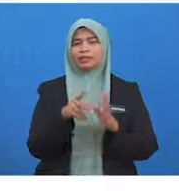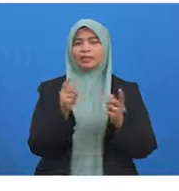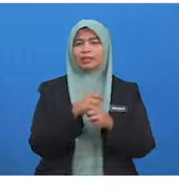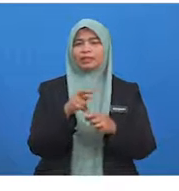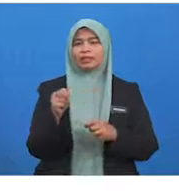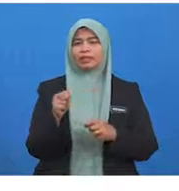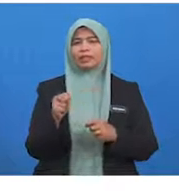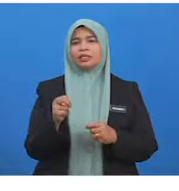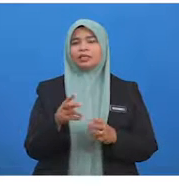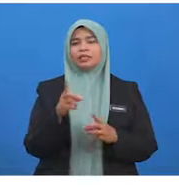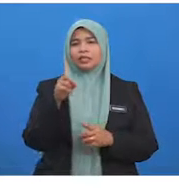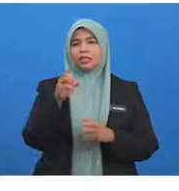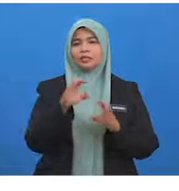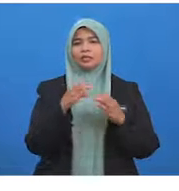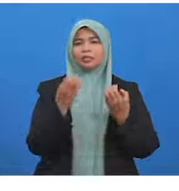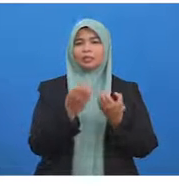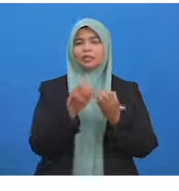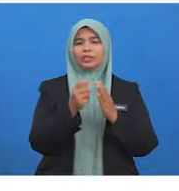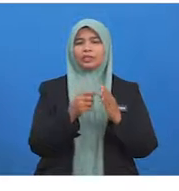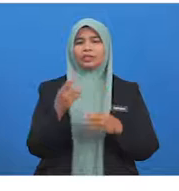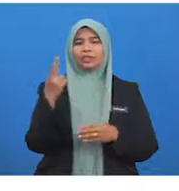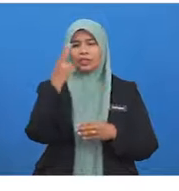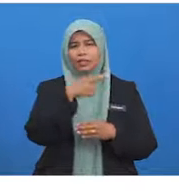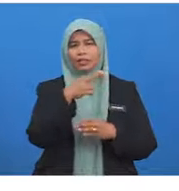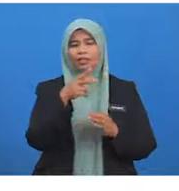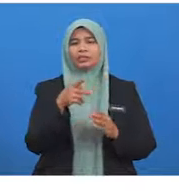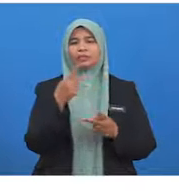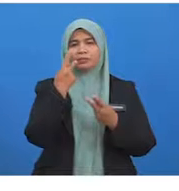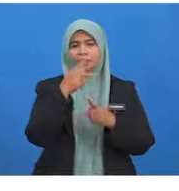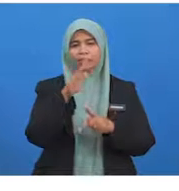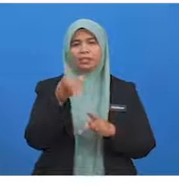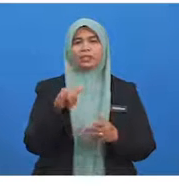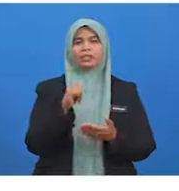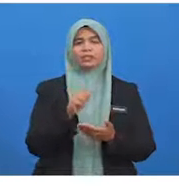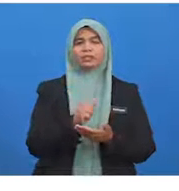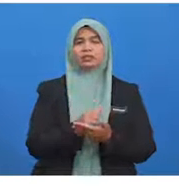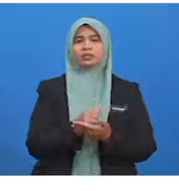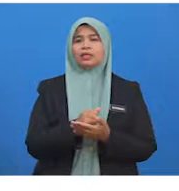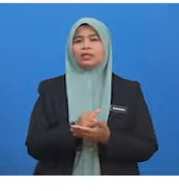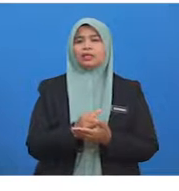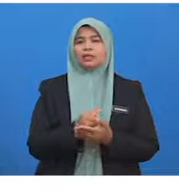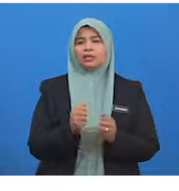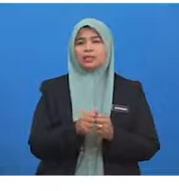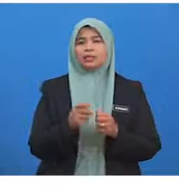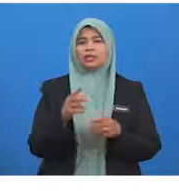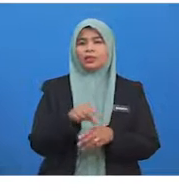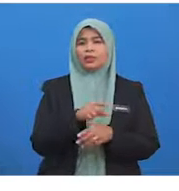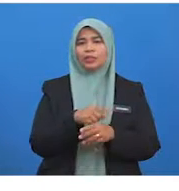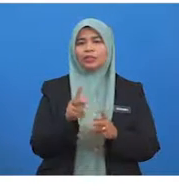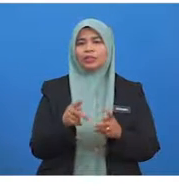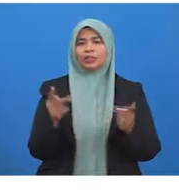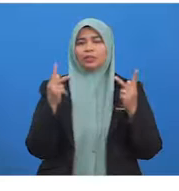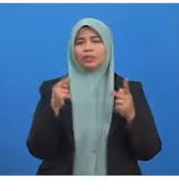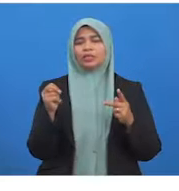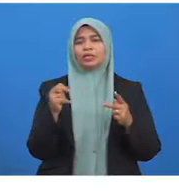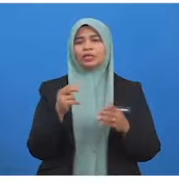dan adil dengan menggunakan kekuatan atau kekerasan serta berniat jahat.